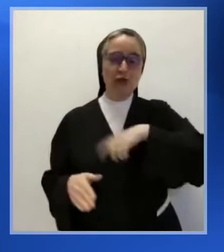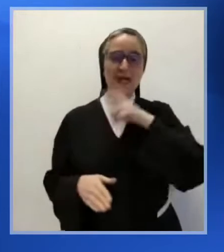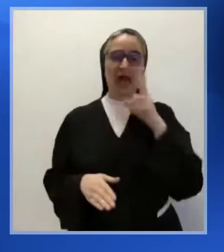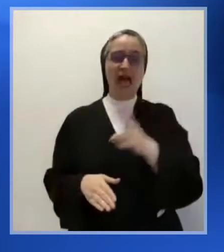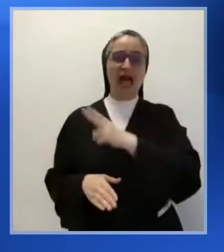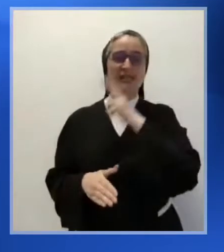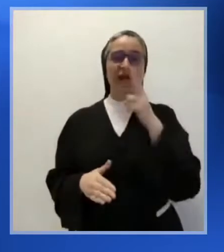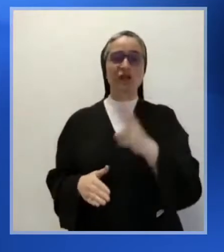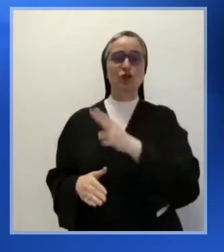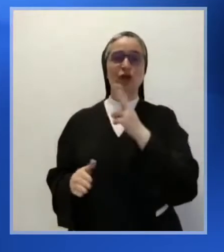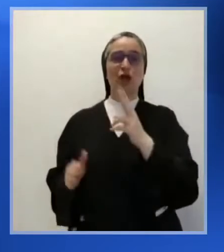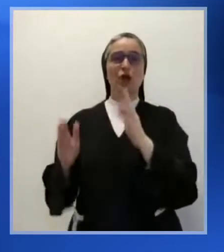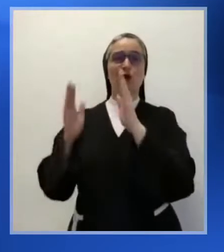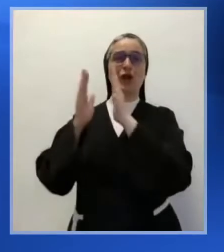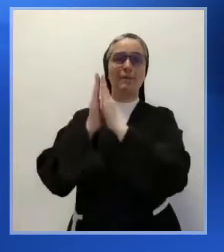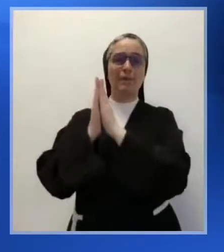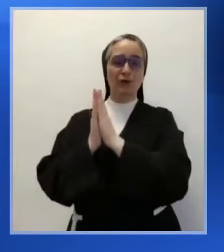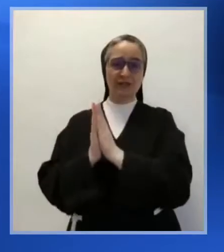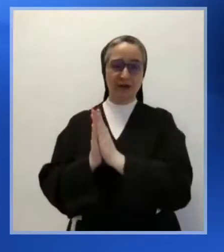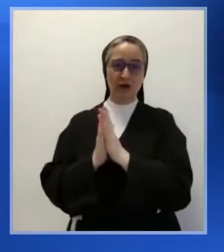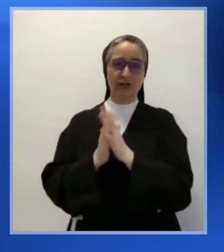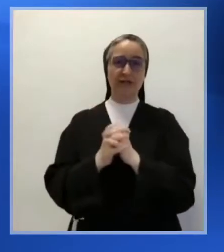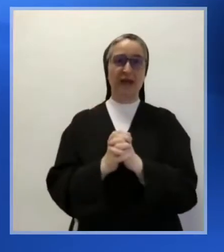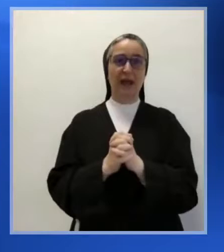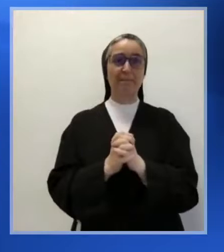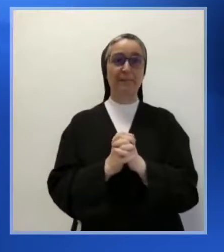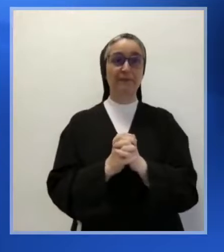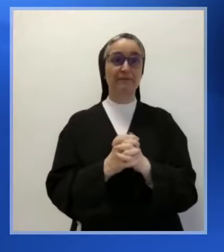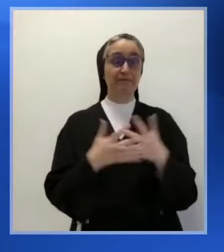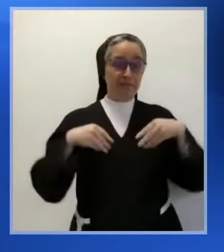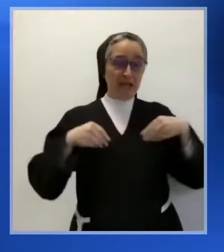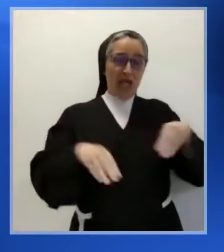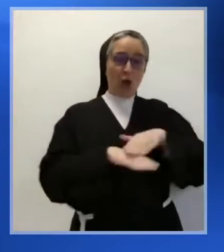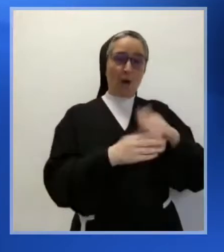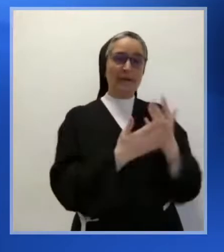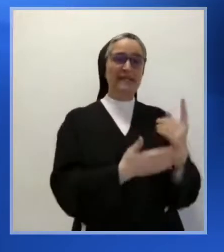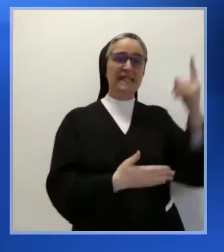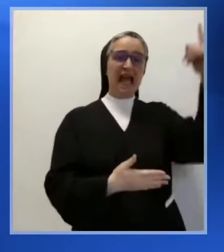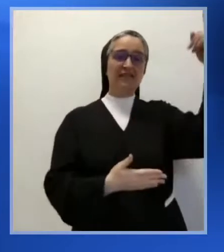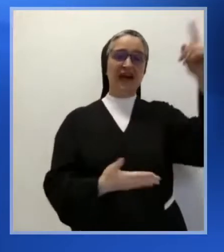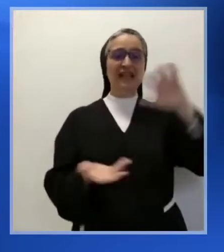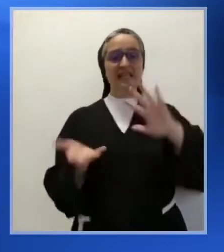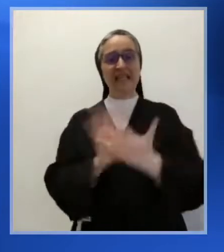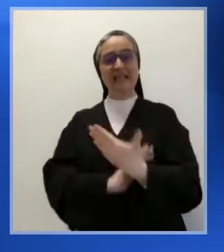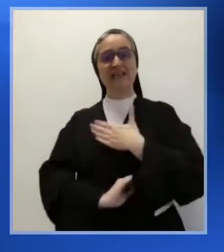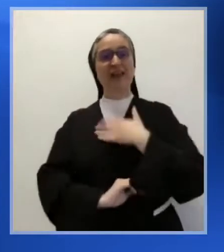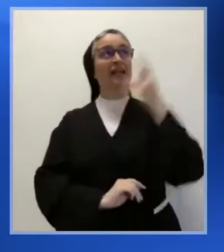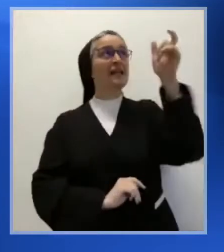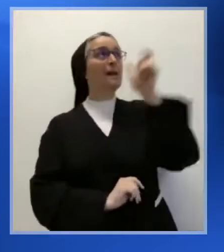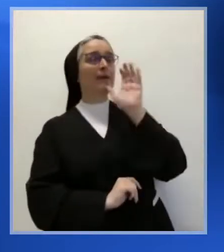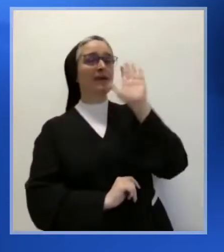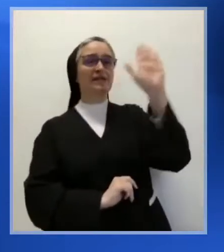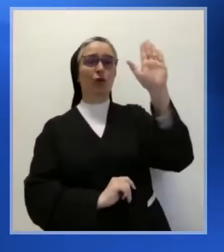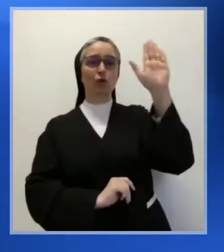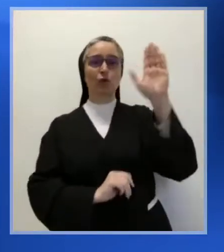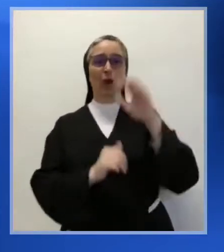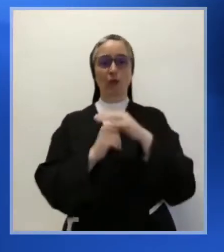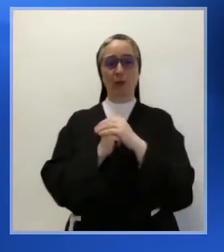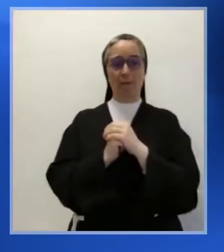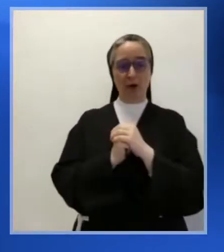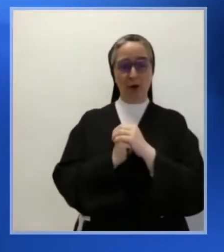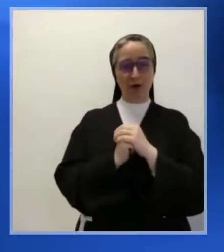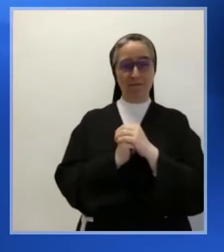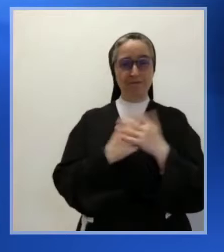peccatoribus, nunc et in hora mortis nostre. Amen. Ecce ancilla Domini. Fia mi secundum